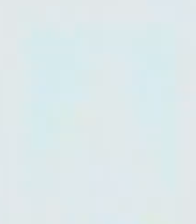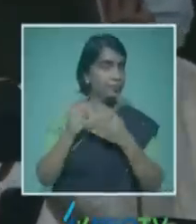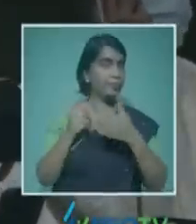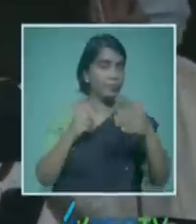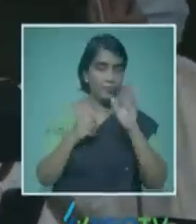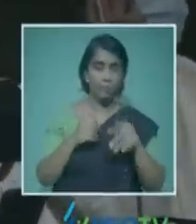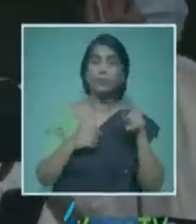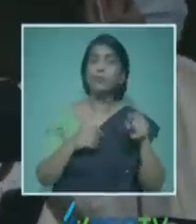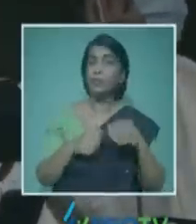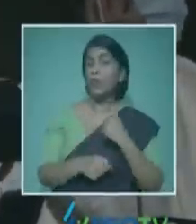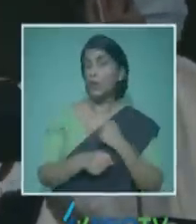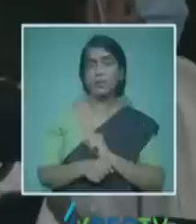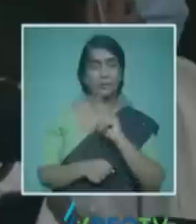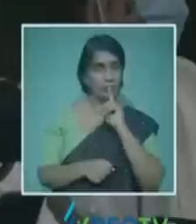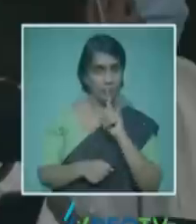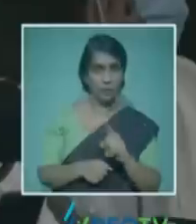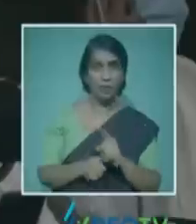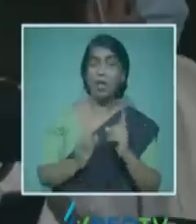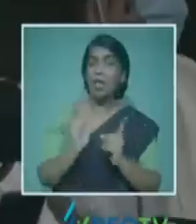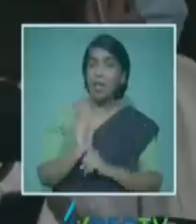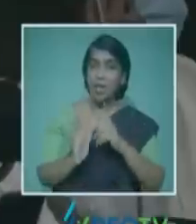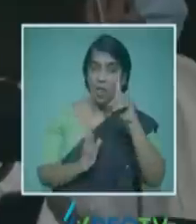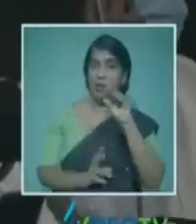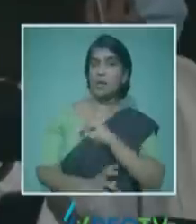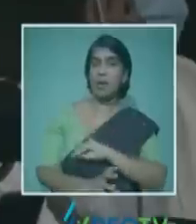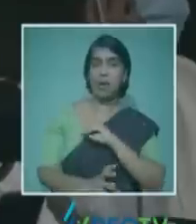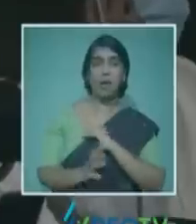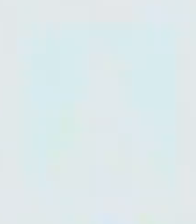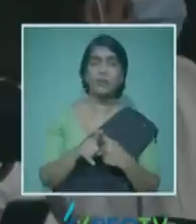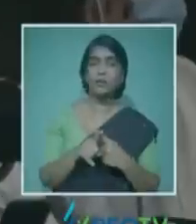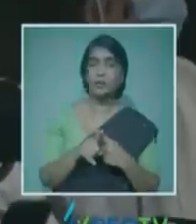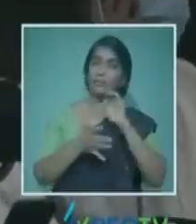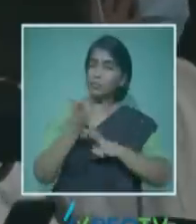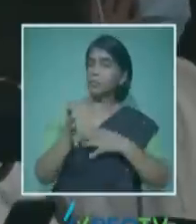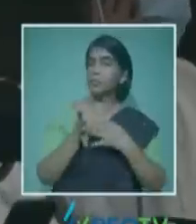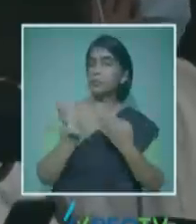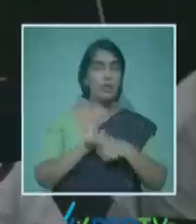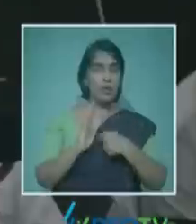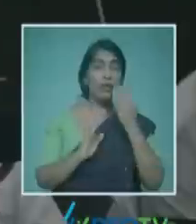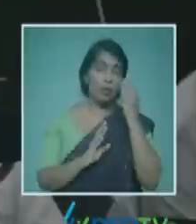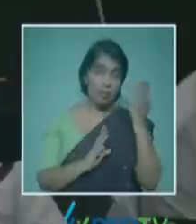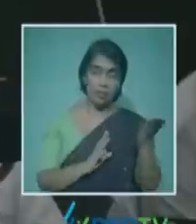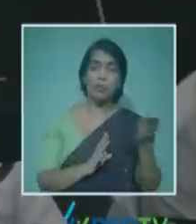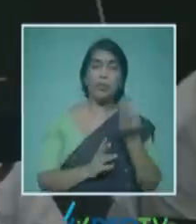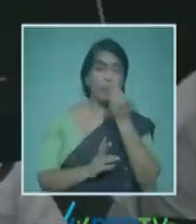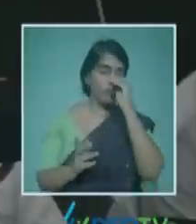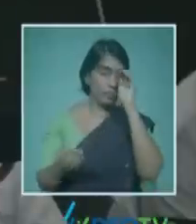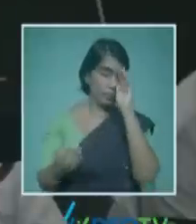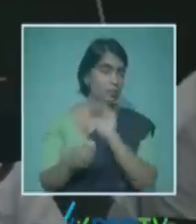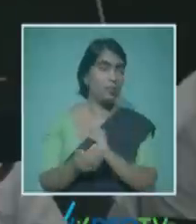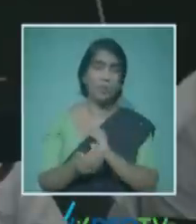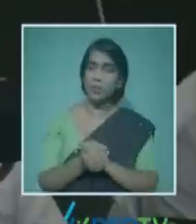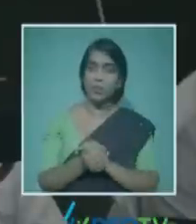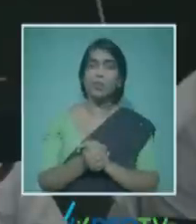තමයි මේ ආණ්ඩුව යෝජනා කරන්නේ ලක්ෂයක ආදායමක් තියෙන පුද්ගලයන්ටත් බදු යෝජනා වෙන්නේ. ආහාර සුරක්ෂිතභාවය කියන